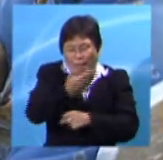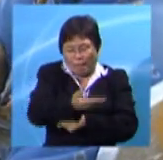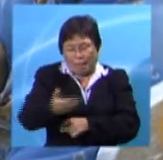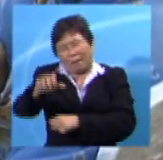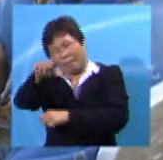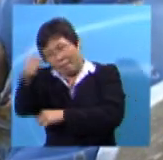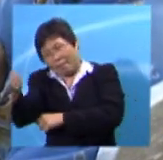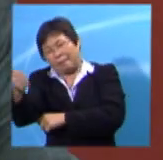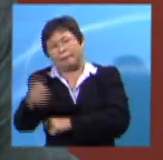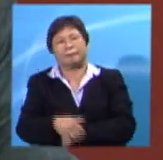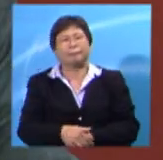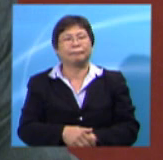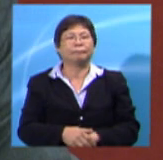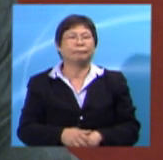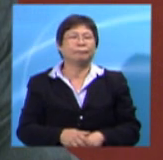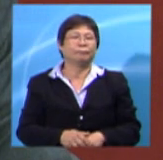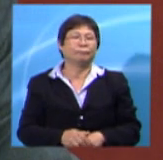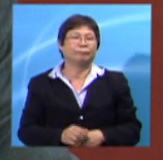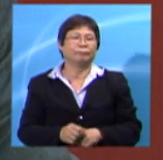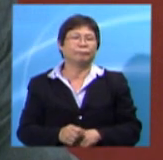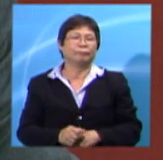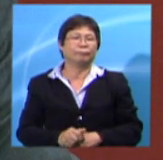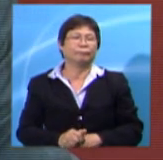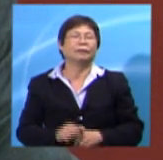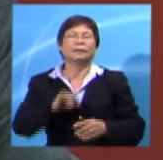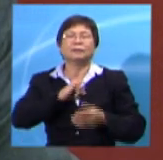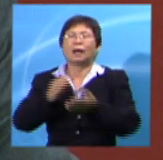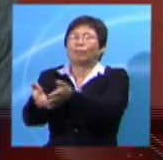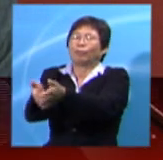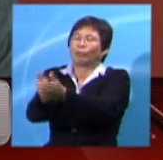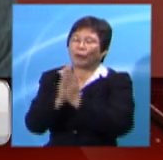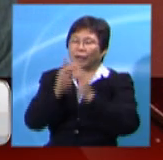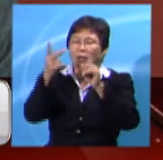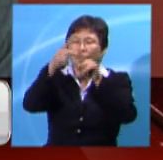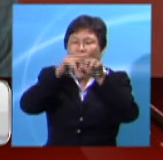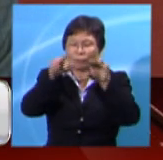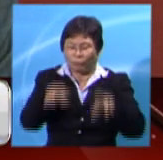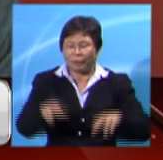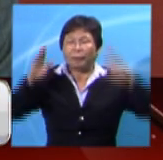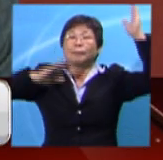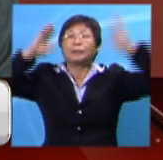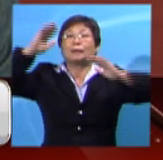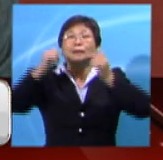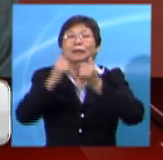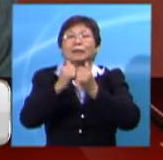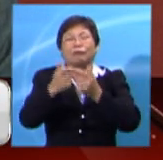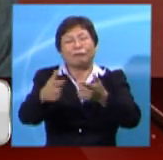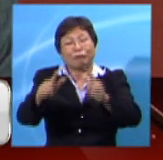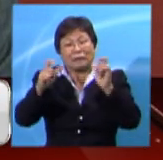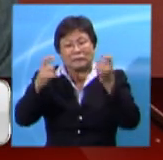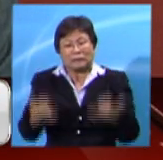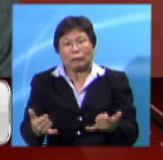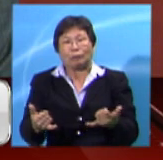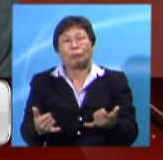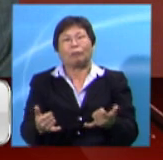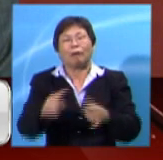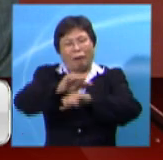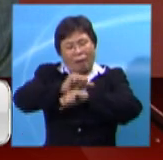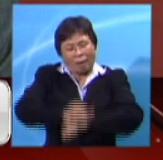yang lain meminta merayu kepada rakyat Malaysia untuk dengan kadar yang segera